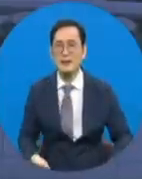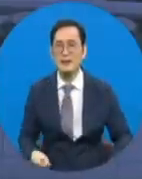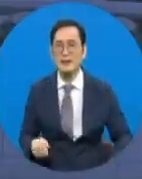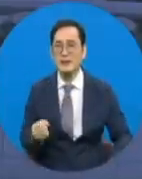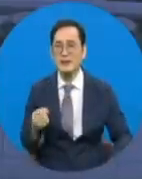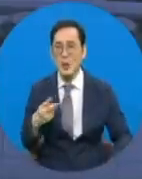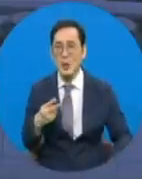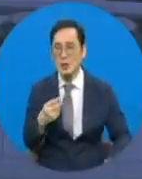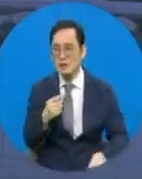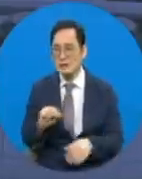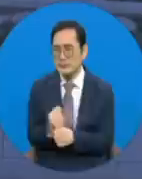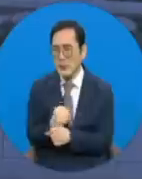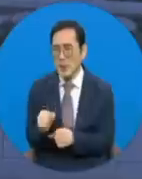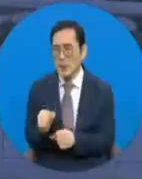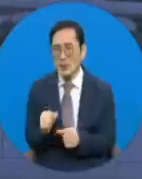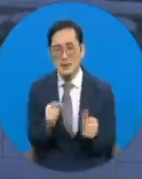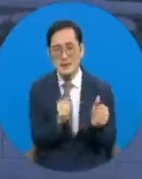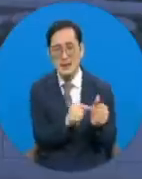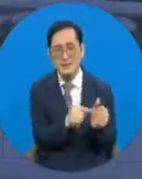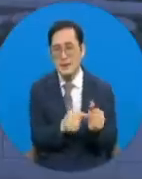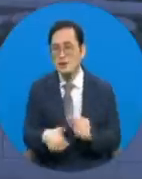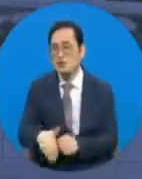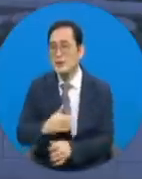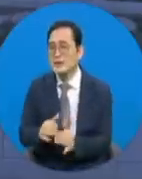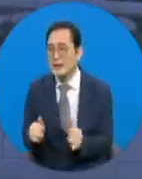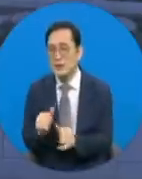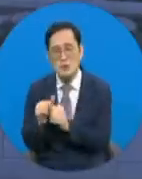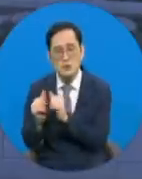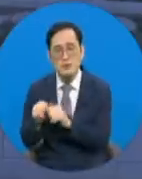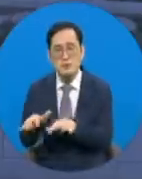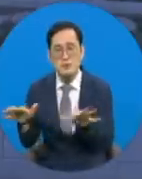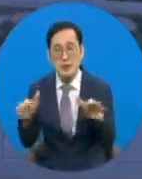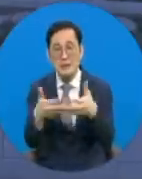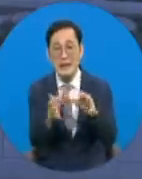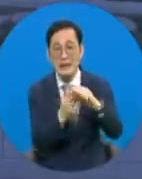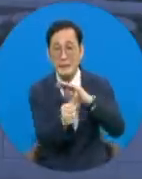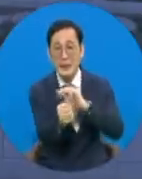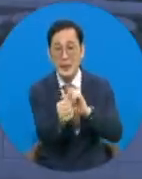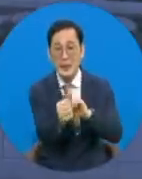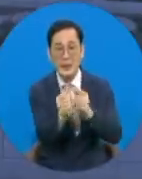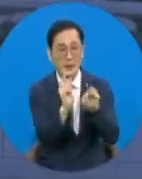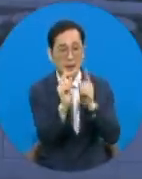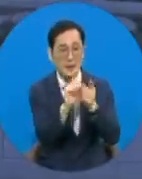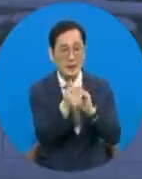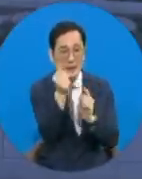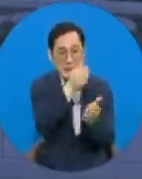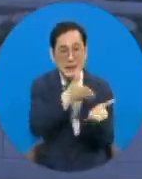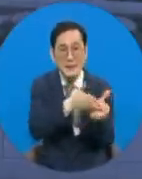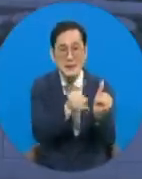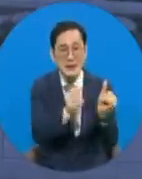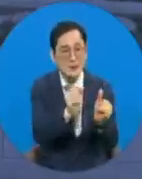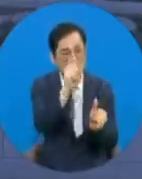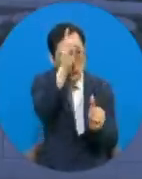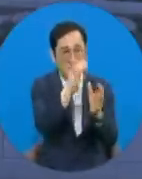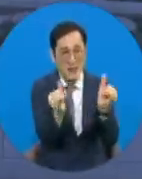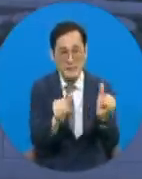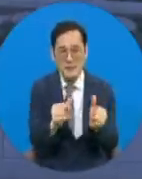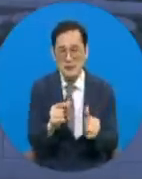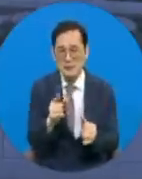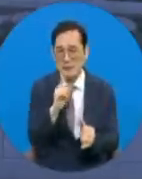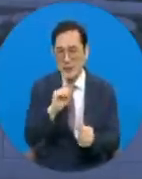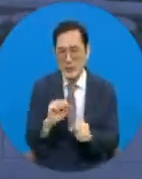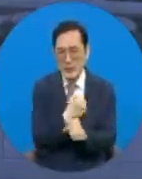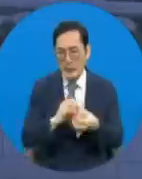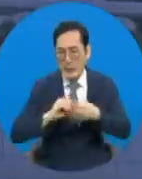있는 인물들로 좀 받아줬는데 지금은 당대표 출신이나 대변인 혁신위원장이 될 법한 인물이 음모론을 쏟아내고